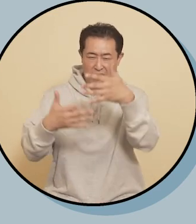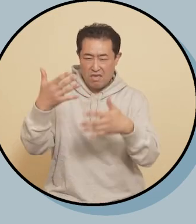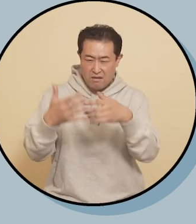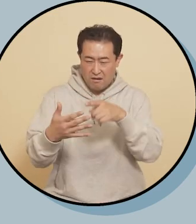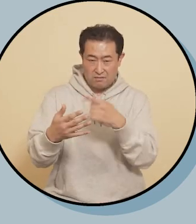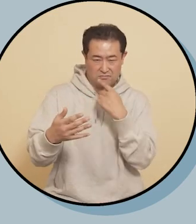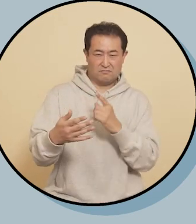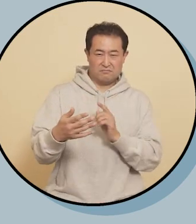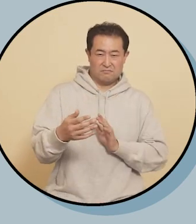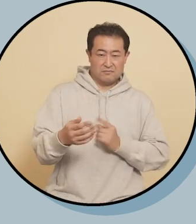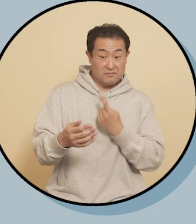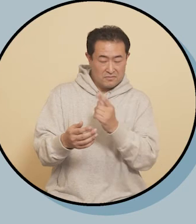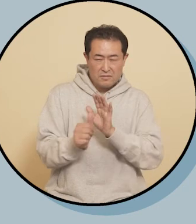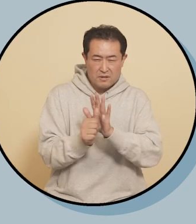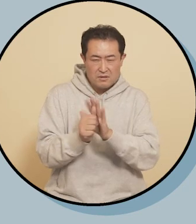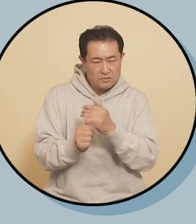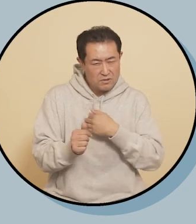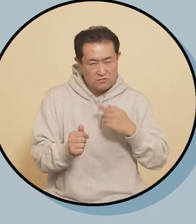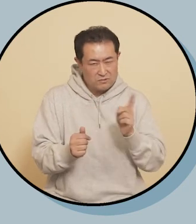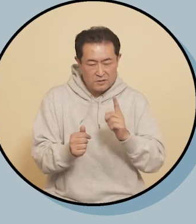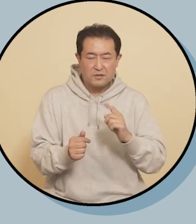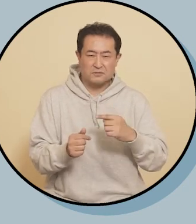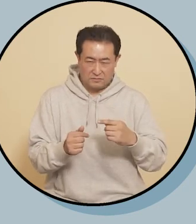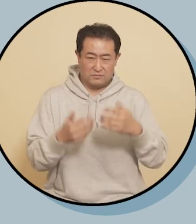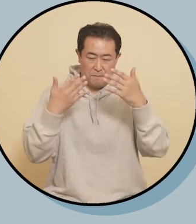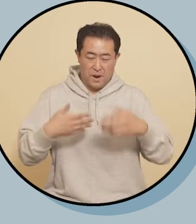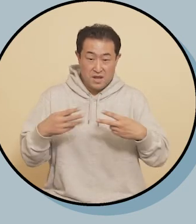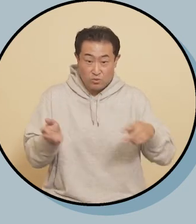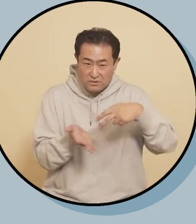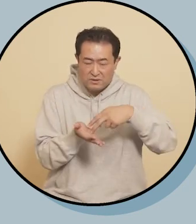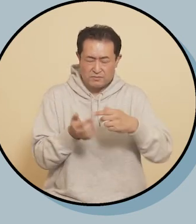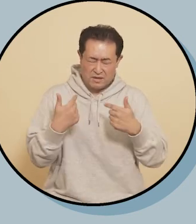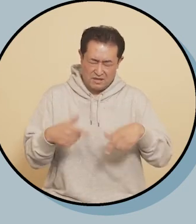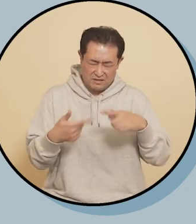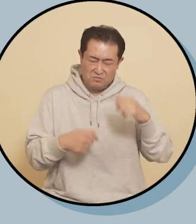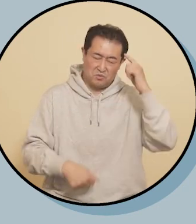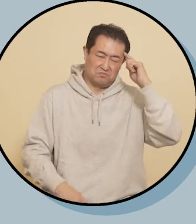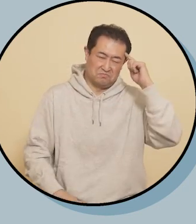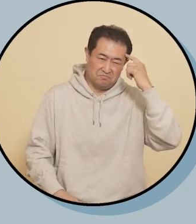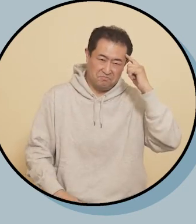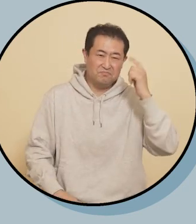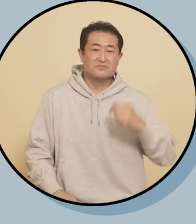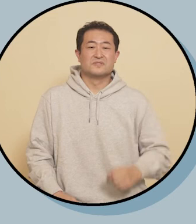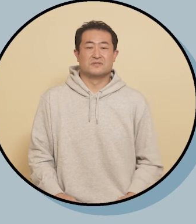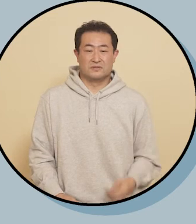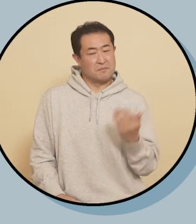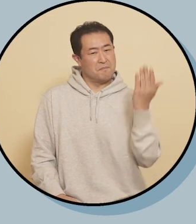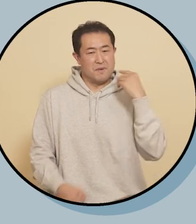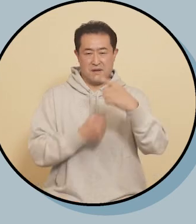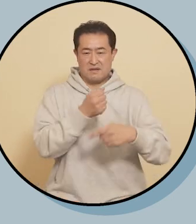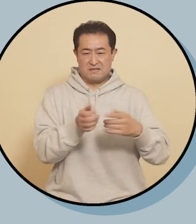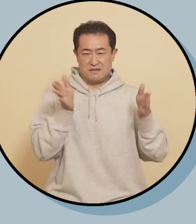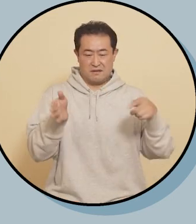映画というのは何ができるのかというのは僕もその映画をバリアフリー化するまああの立場としては